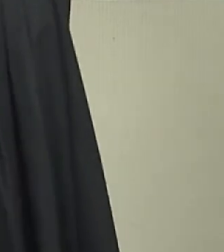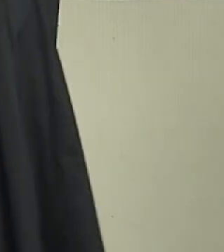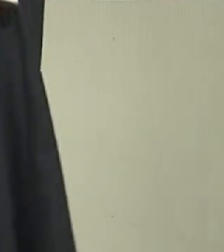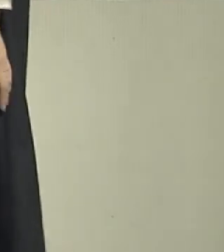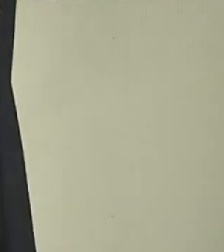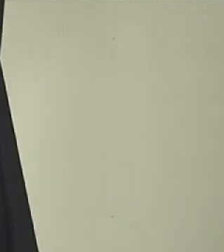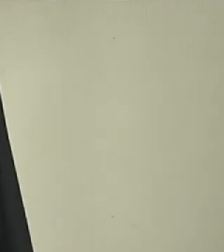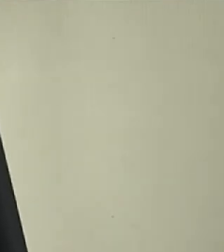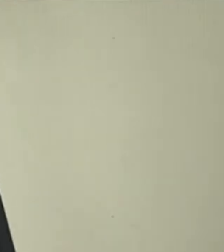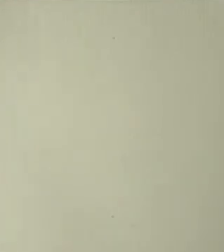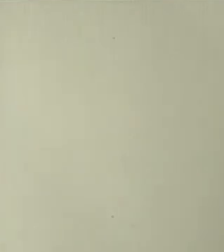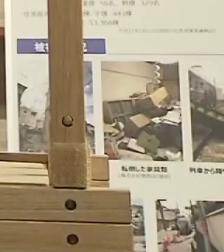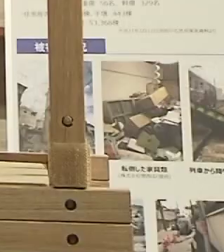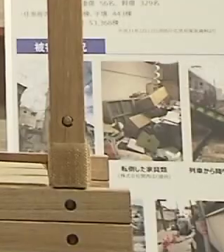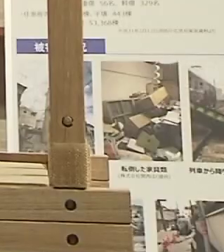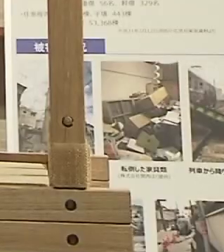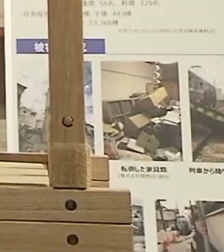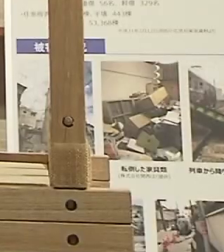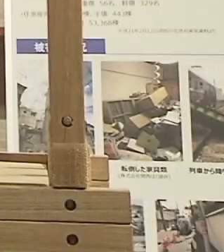では揺らしてみますね。